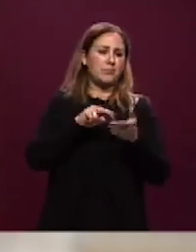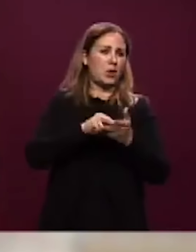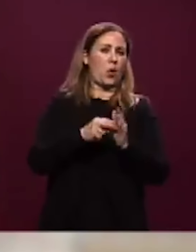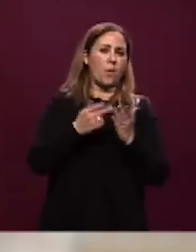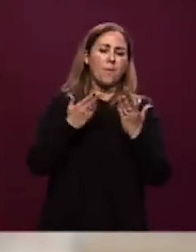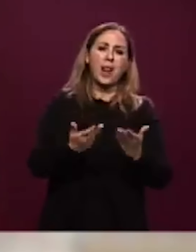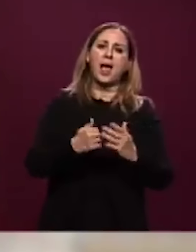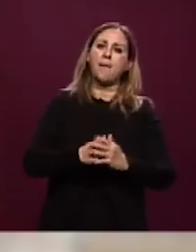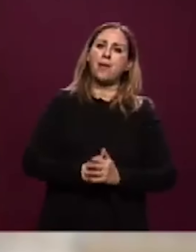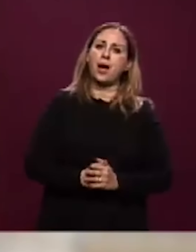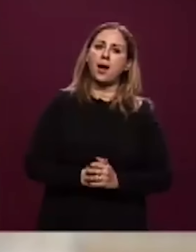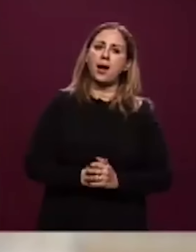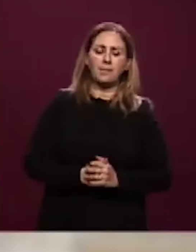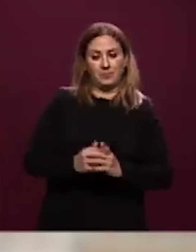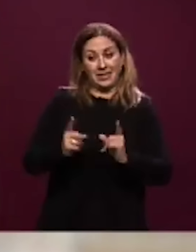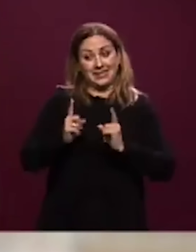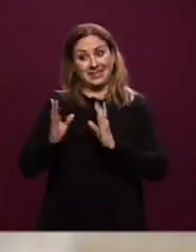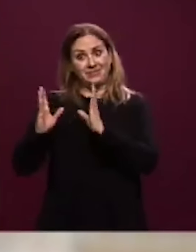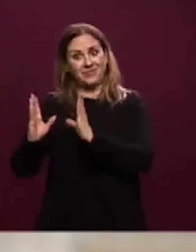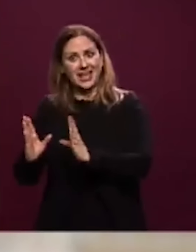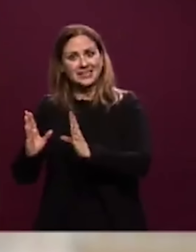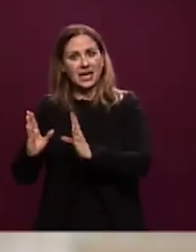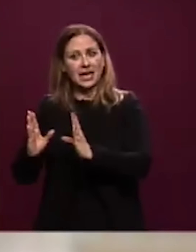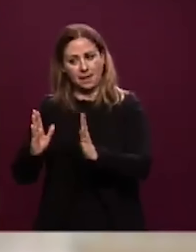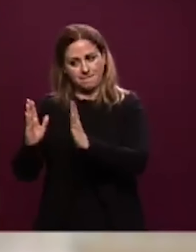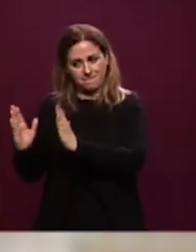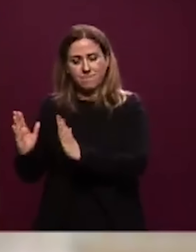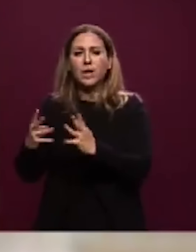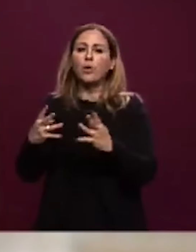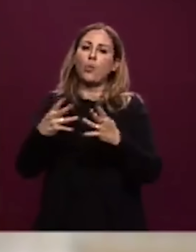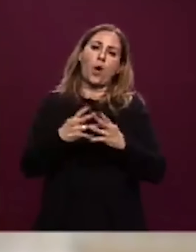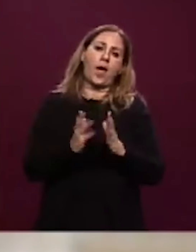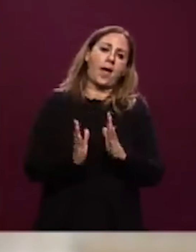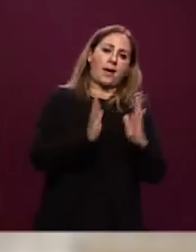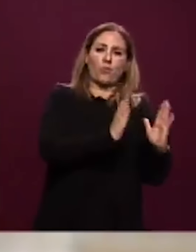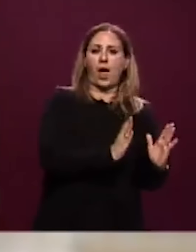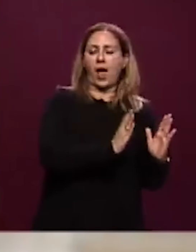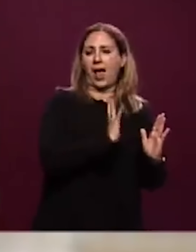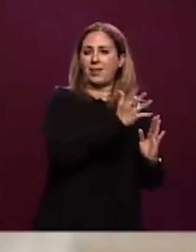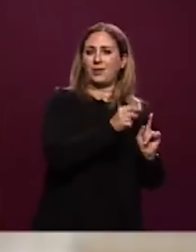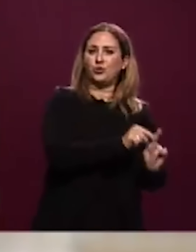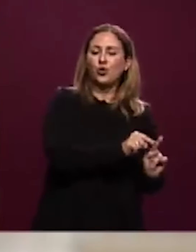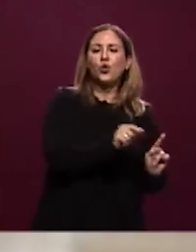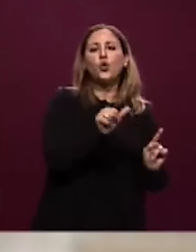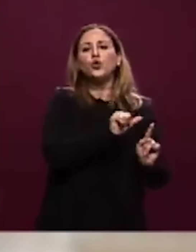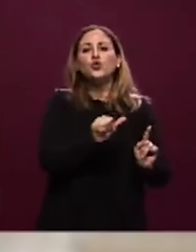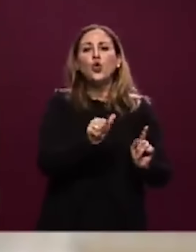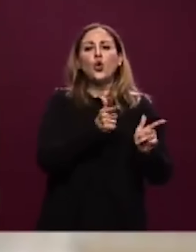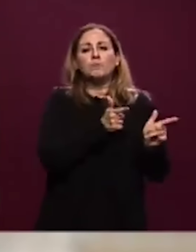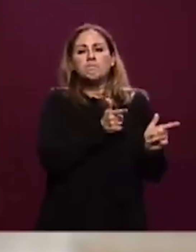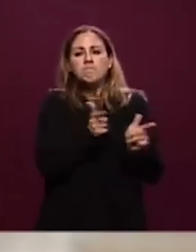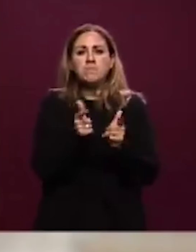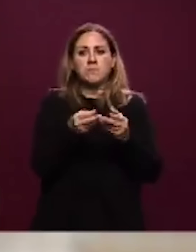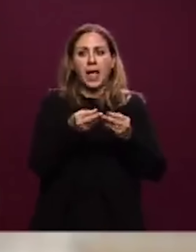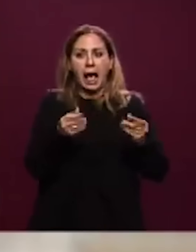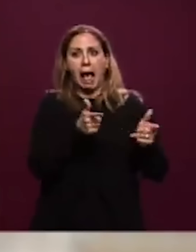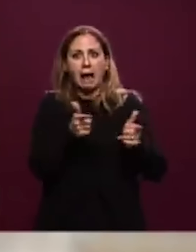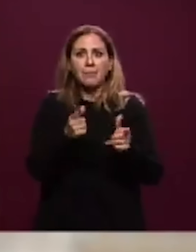che un conto è la difesa, un conto è la guerra, un conto è parlare sempre e solo di armamenti e di corsa al